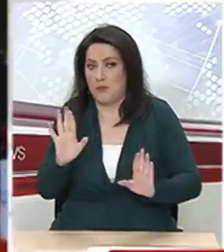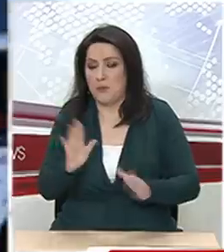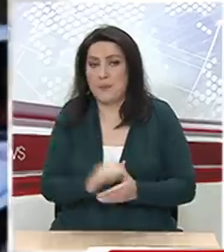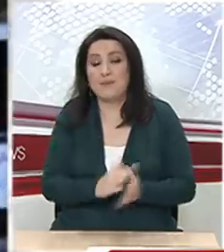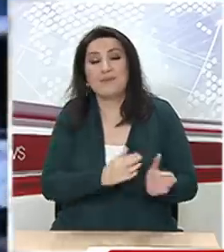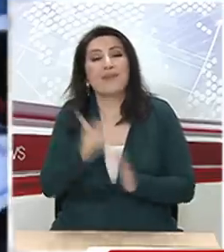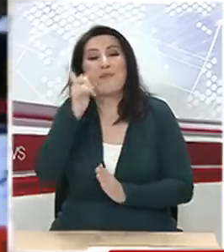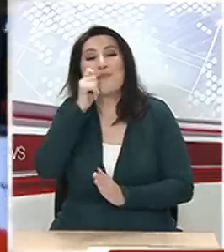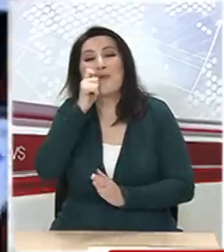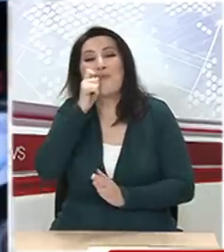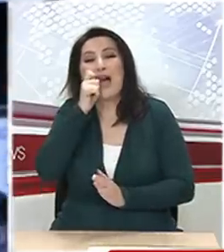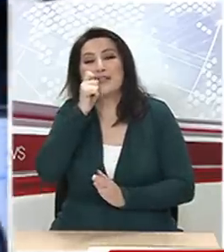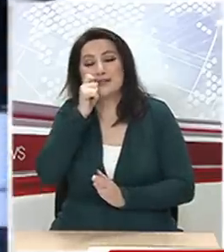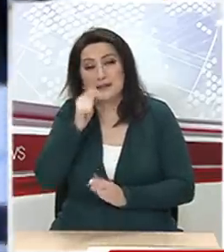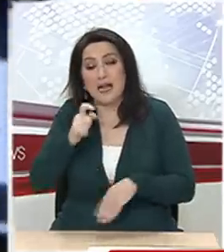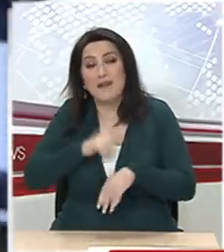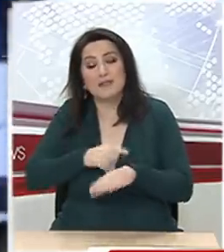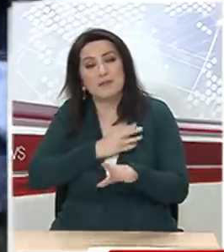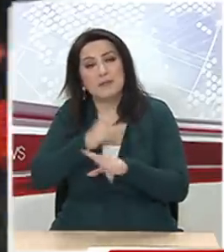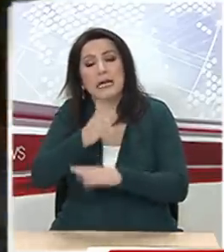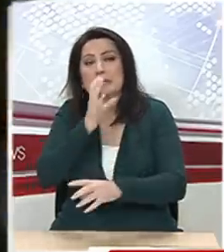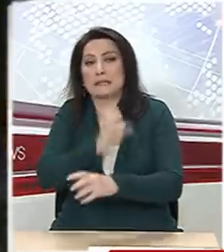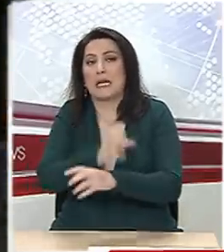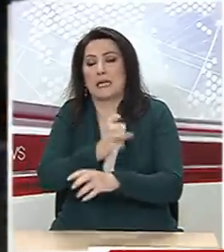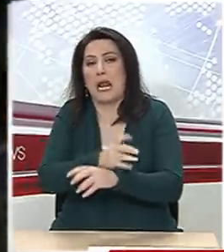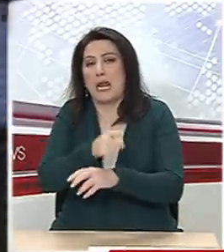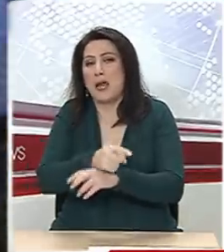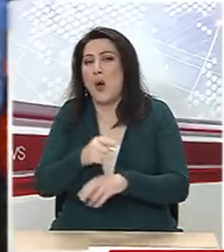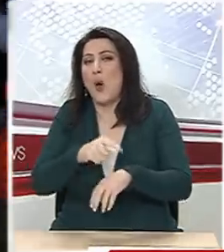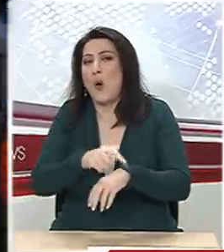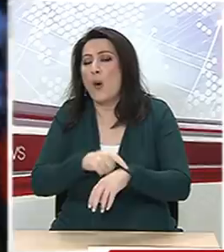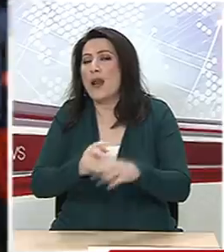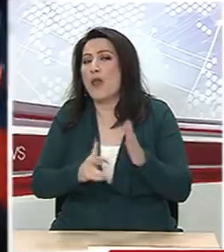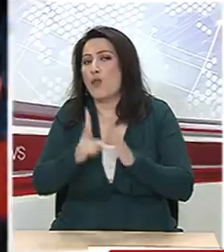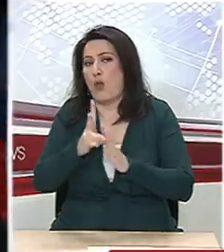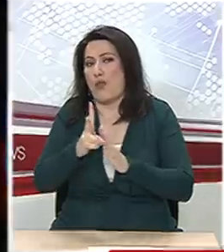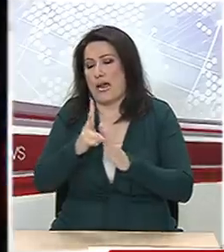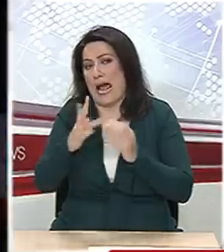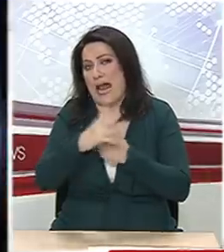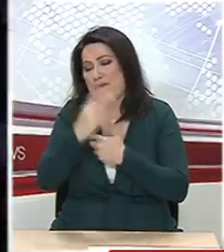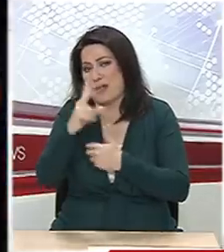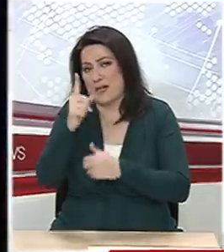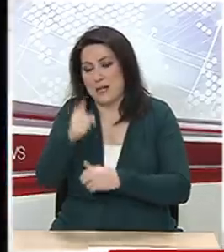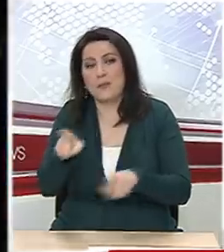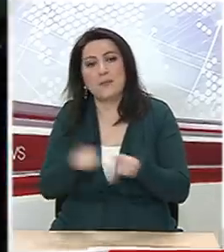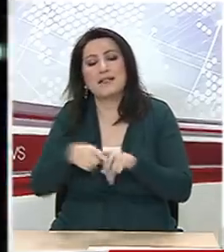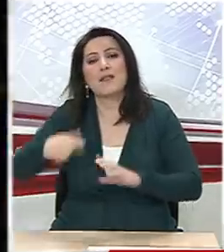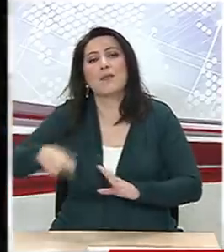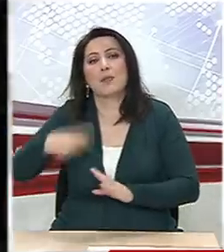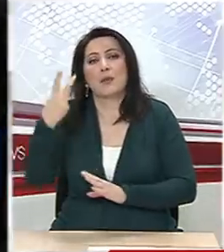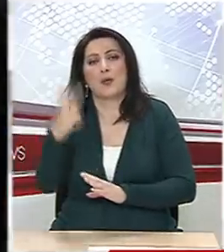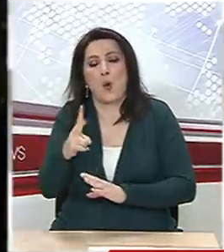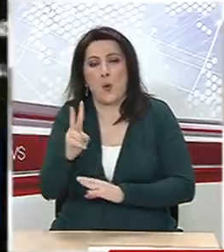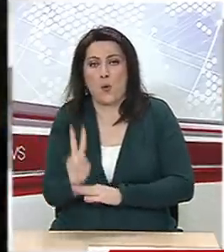πατέρας του Κωνσταντίνου Κατσίφα πήγε στην Εισαγγελία στις 12 τοπική ώρα μαζί με τον δικηγόρο του.